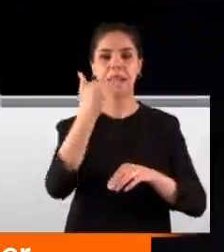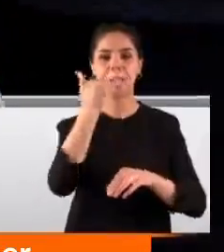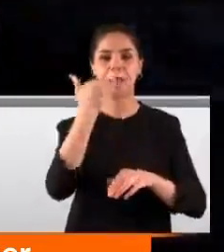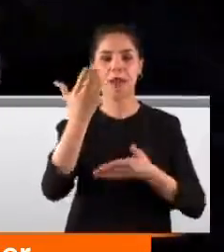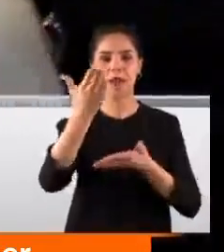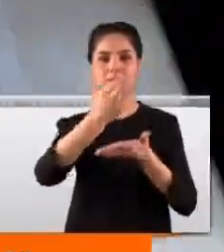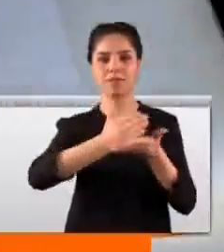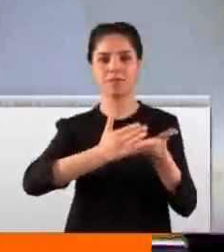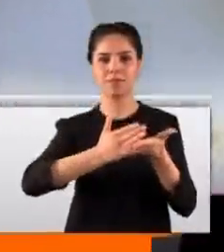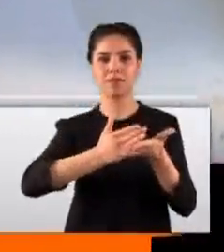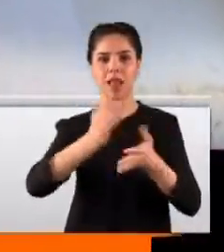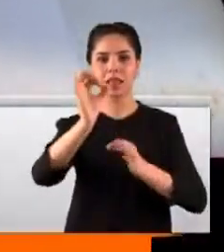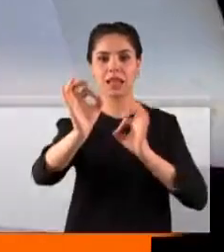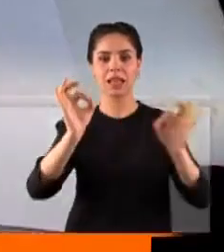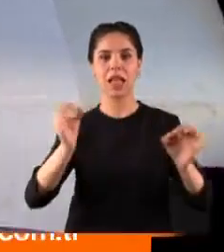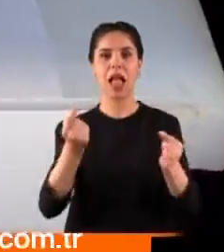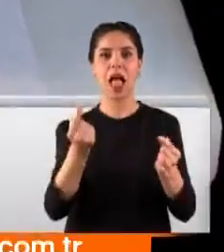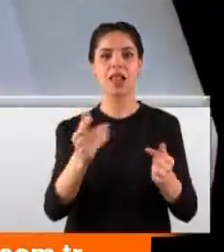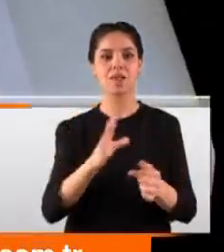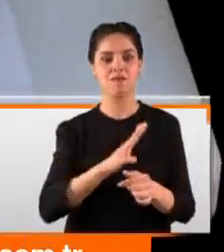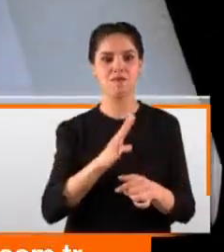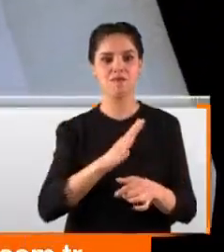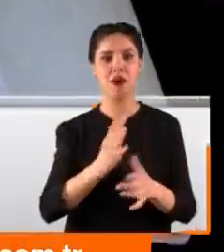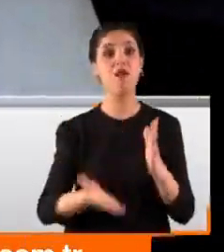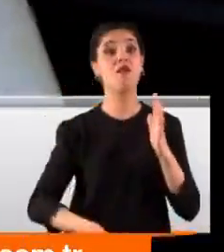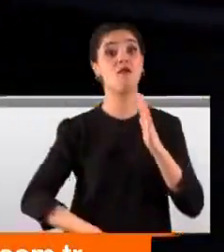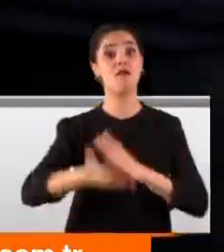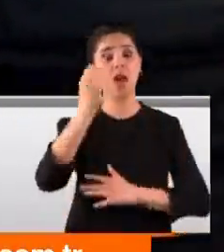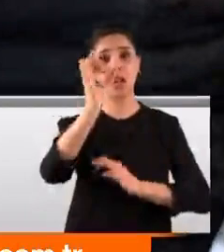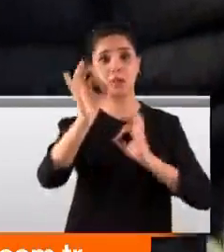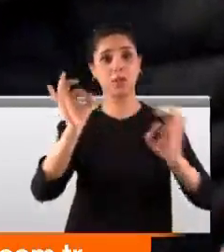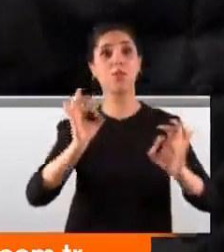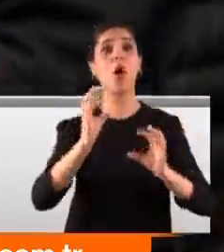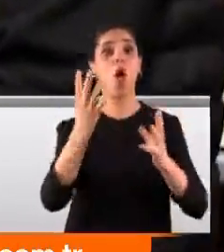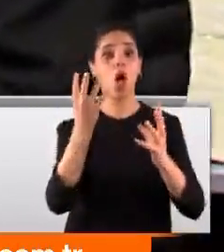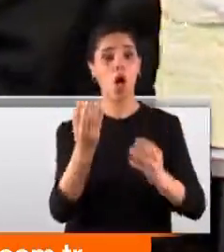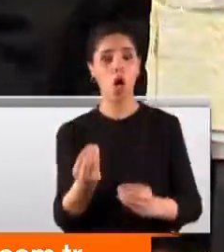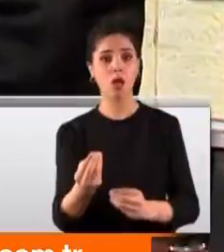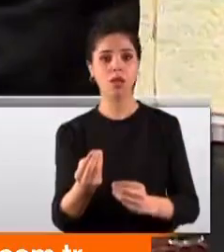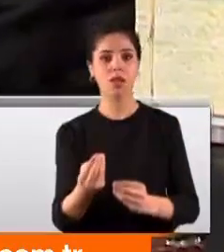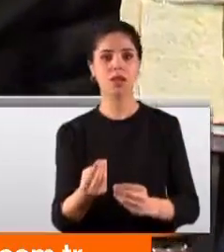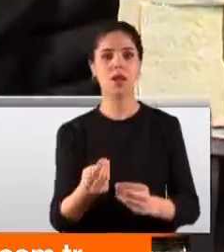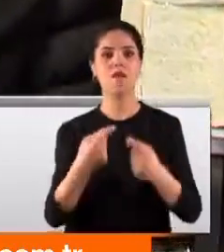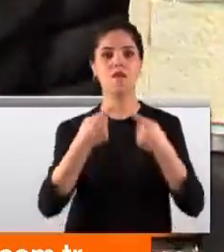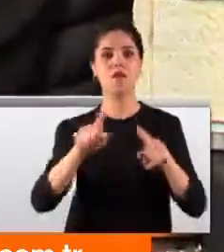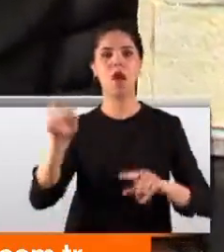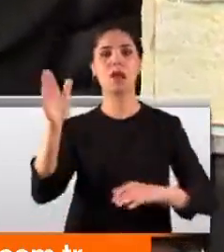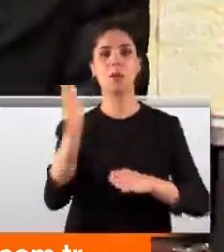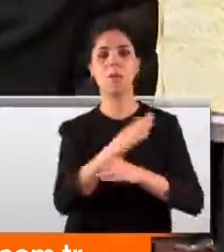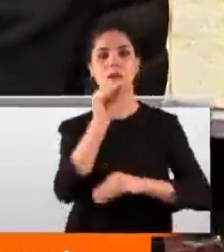ve kesildikçe gözeneklerin az olduğunu görebiliyoruz. Eğer çok fazla gözenek olsaydı farklı katkı maddeleri